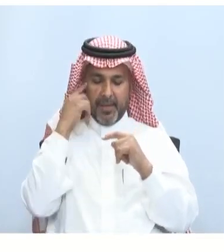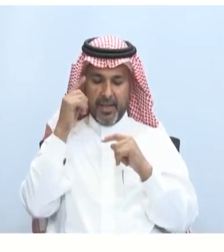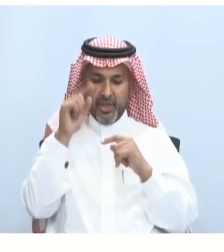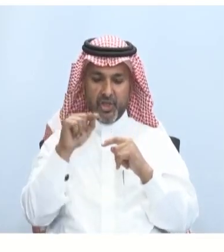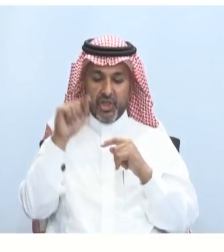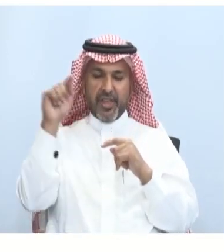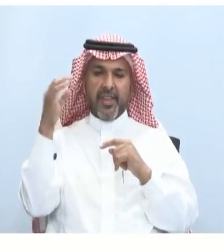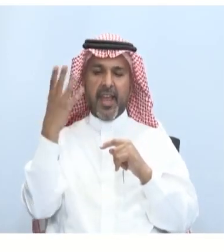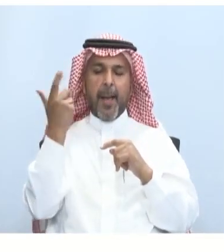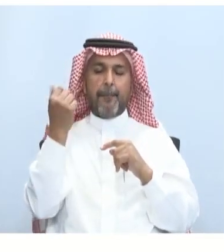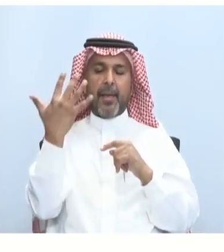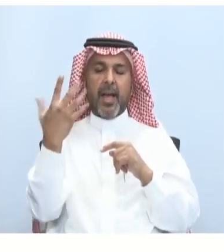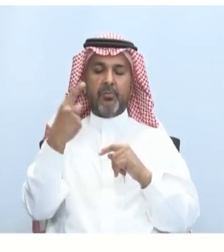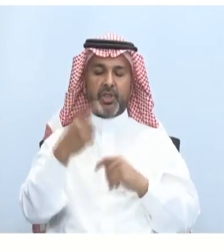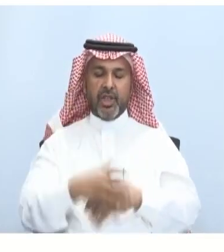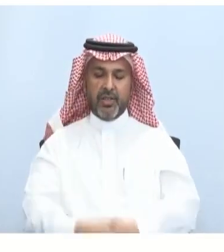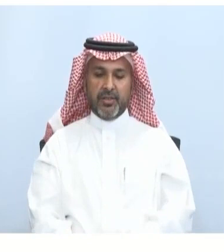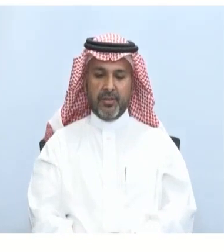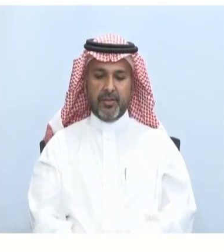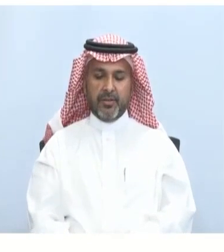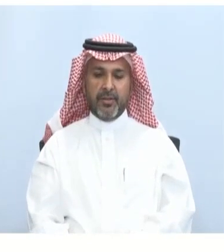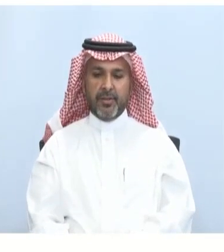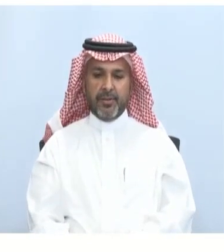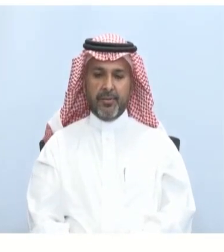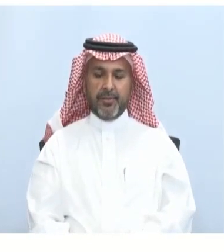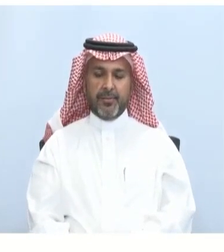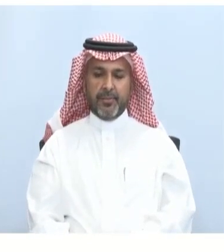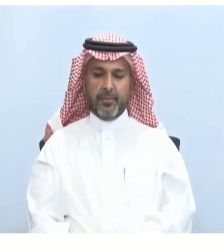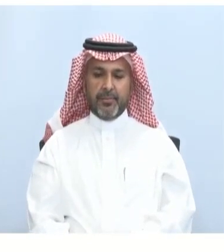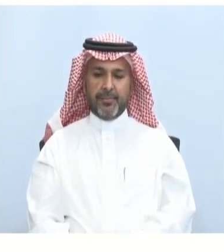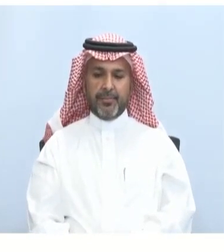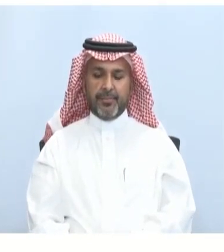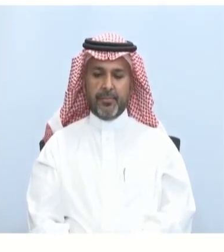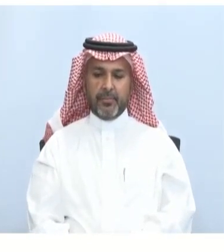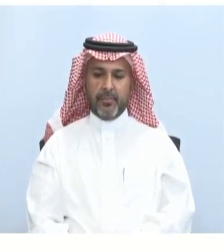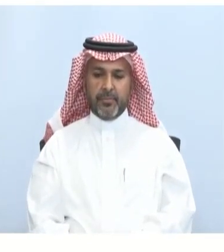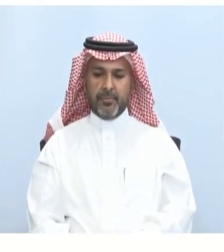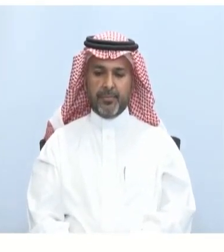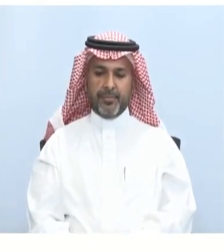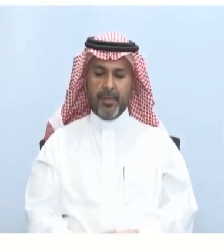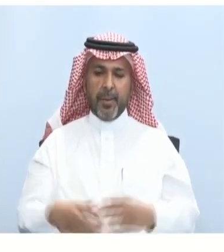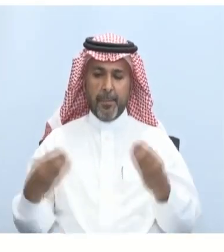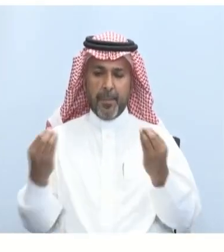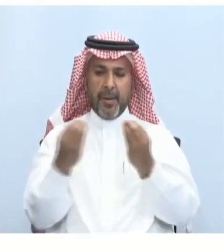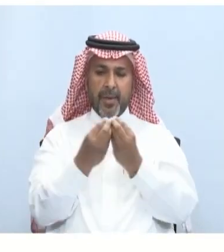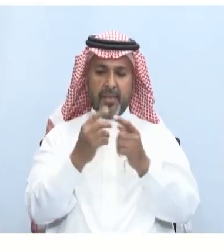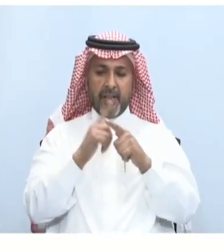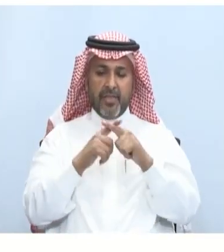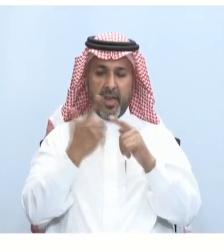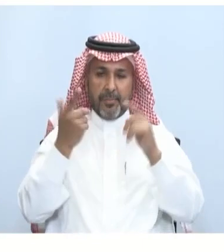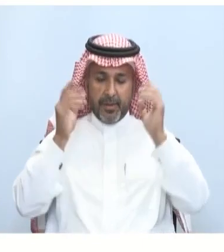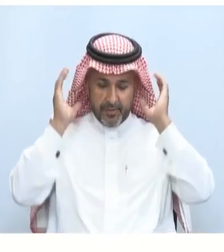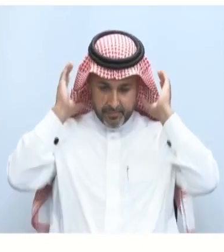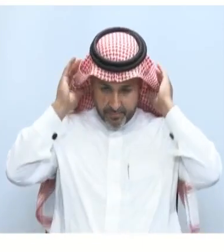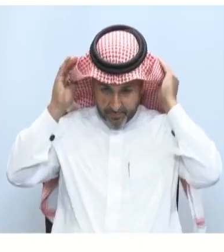الان بالنسبه لي دمج الجذرين لما يكون في حاله الضرب لو جيت الان